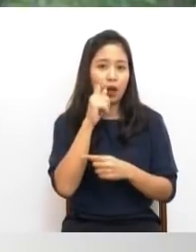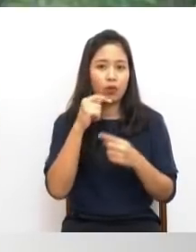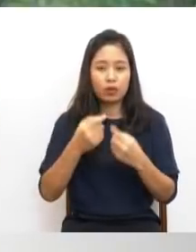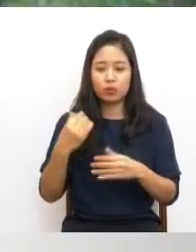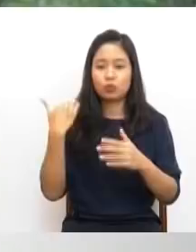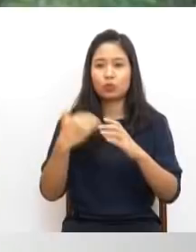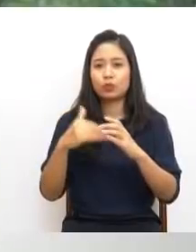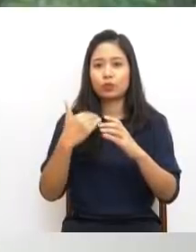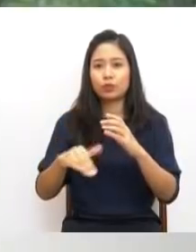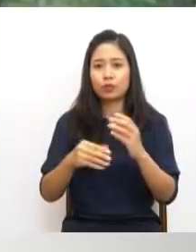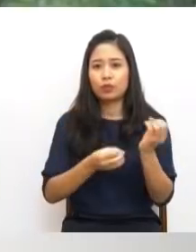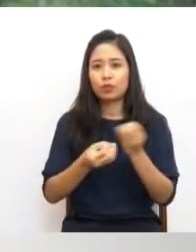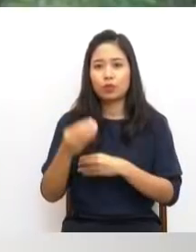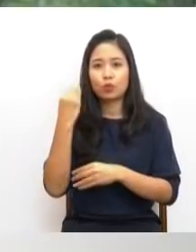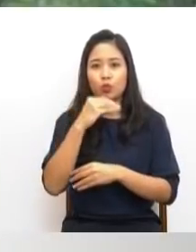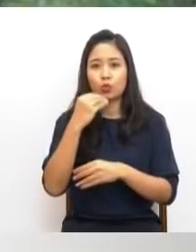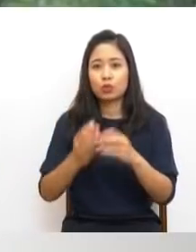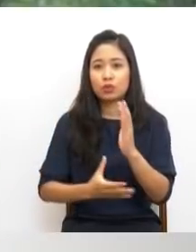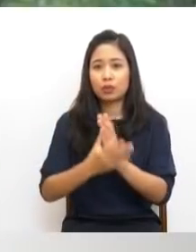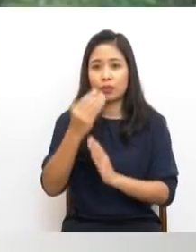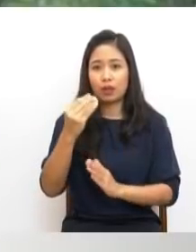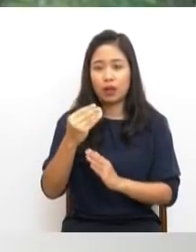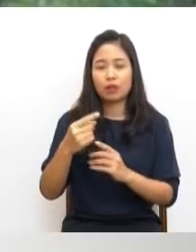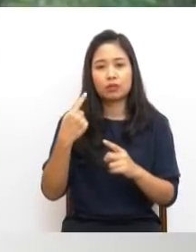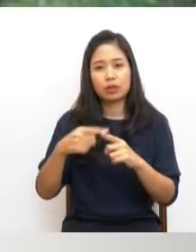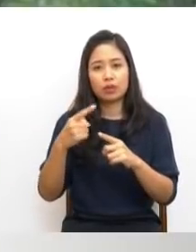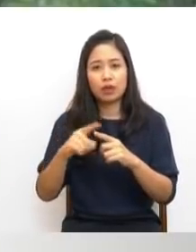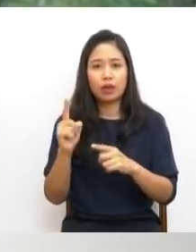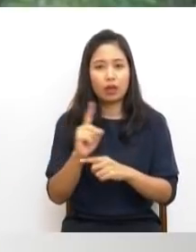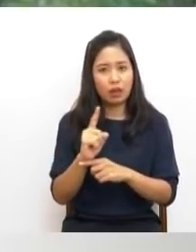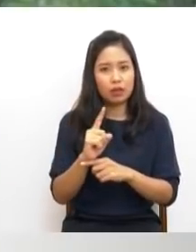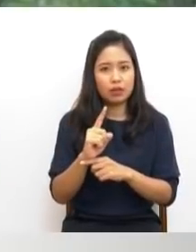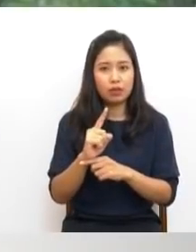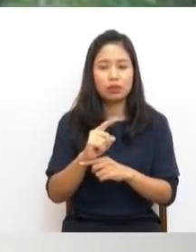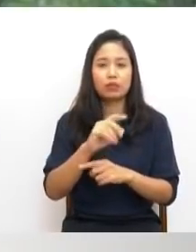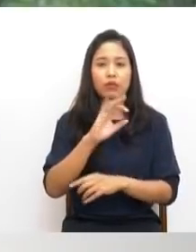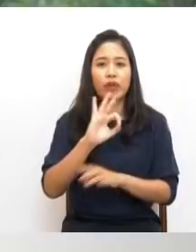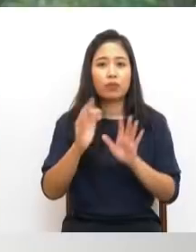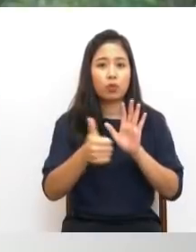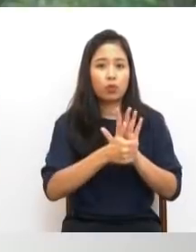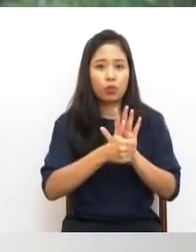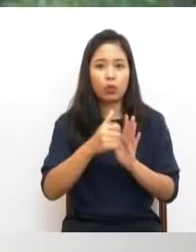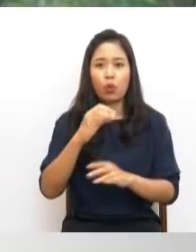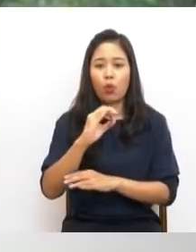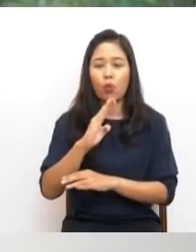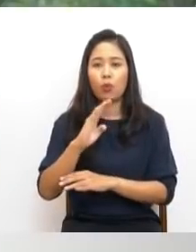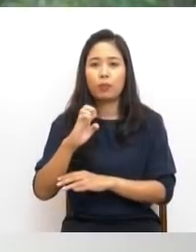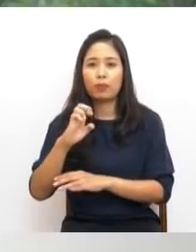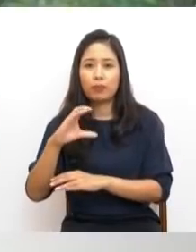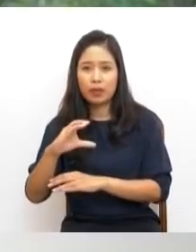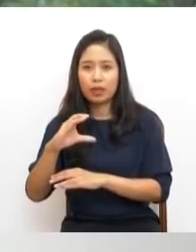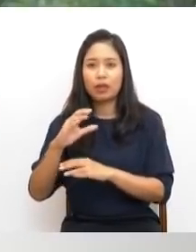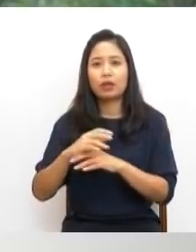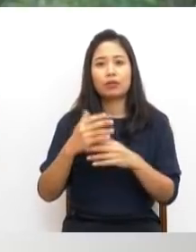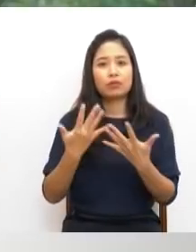เป็นรายการสดประจำสัปดาห์นะคะทางช่องทางต่างๆค่ะไม่ว่าจะเป็นทาง Facebookobek channel นะคะทาง YouTube obek